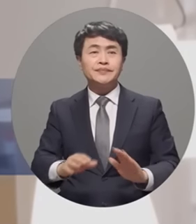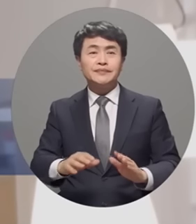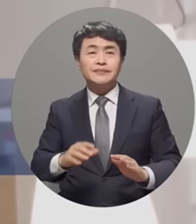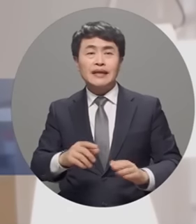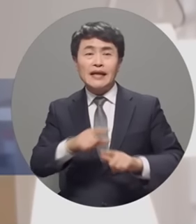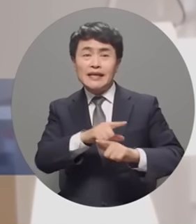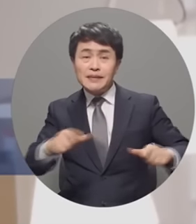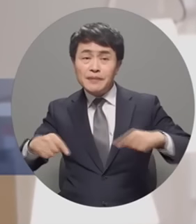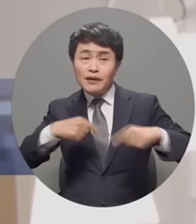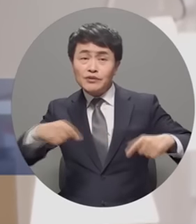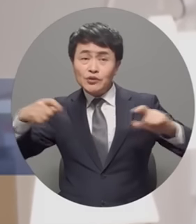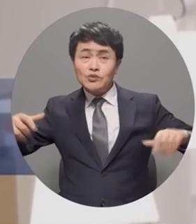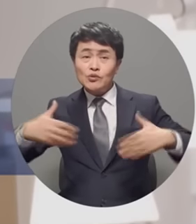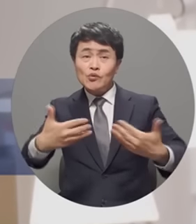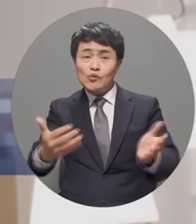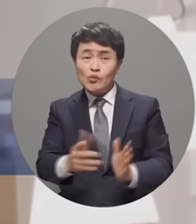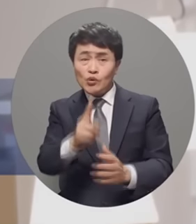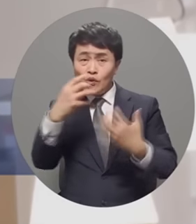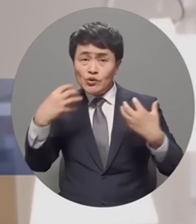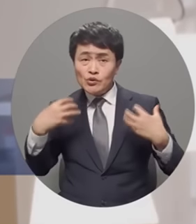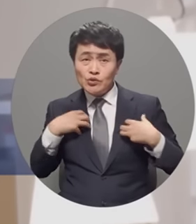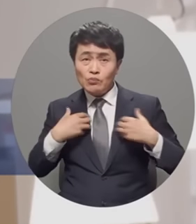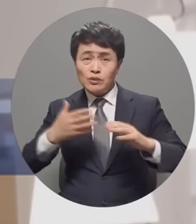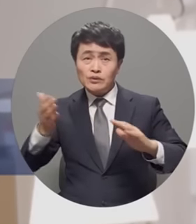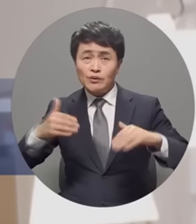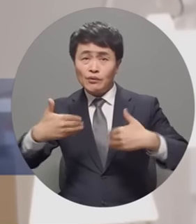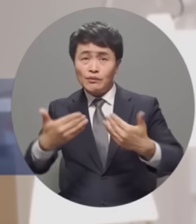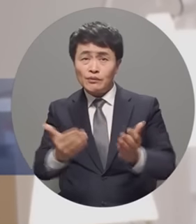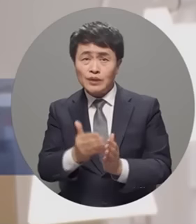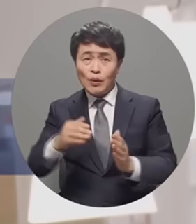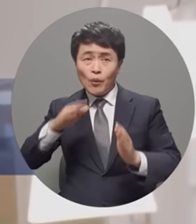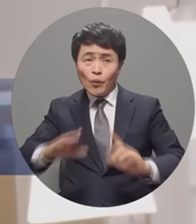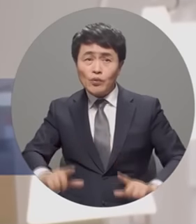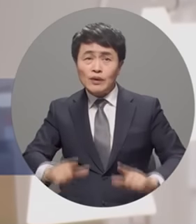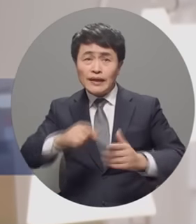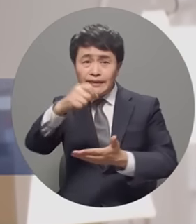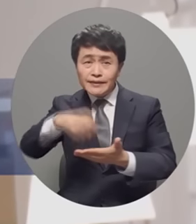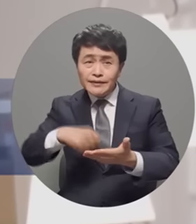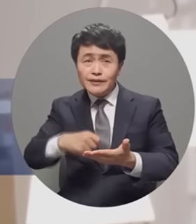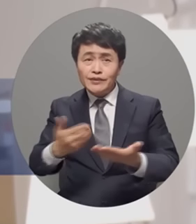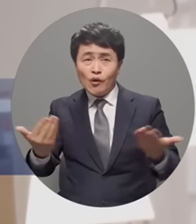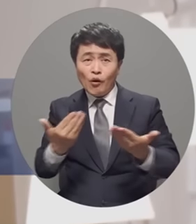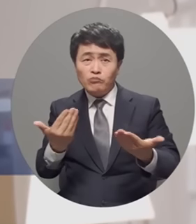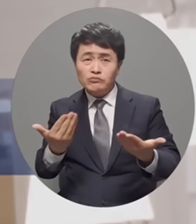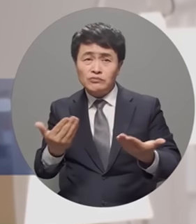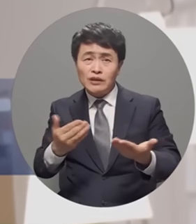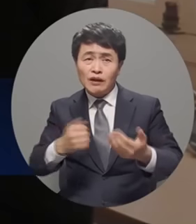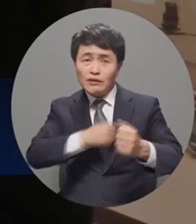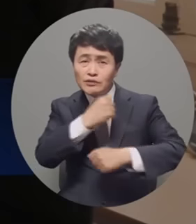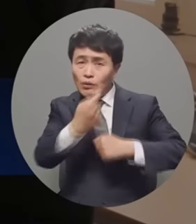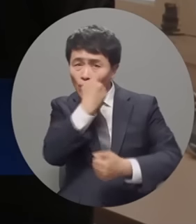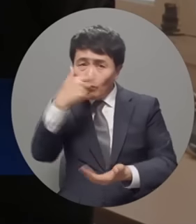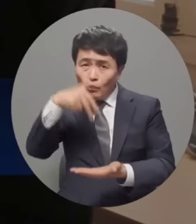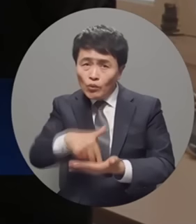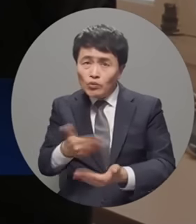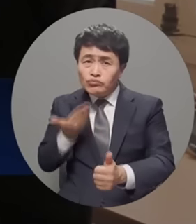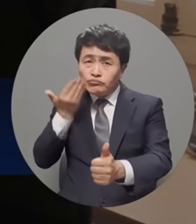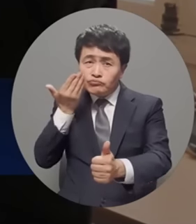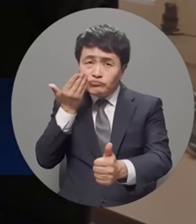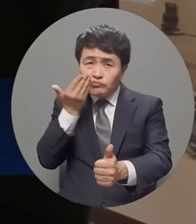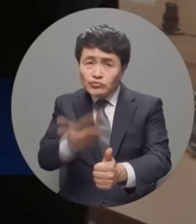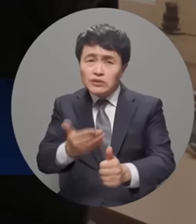qu'il s'agisse des gouvernements ou des partis politiques en général, ne sont pas aujourd'hui les garants du droit des journalistes à